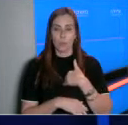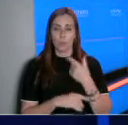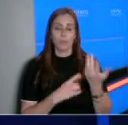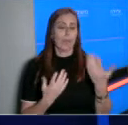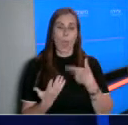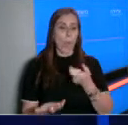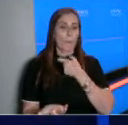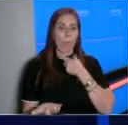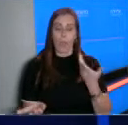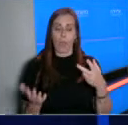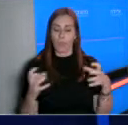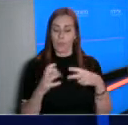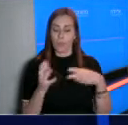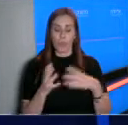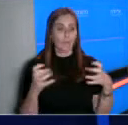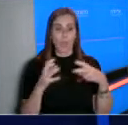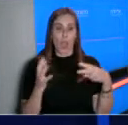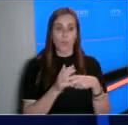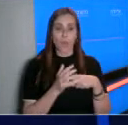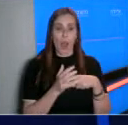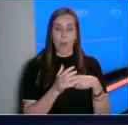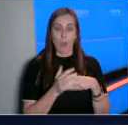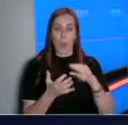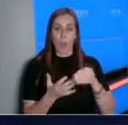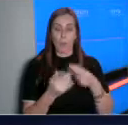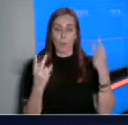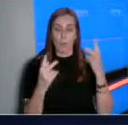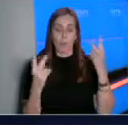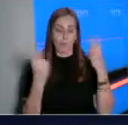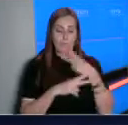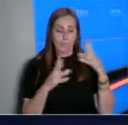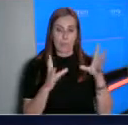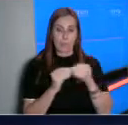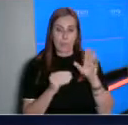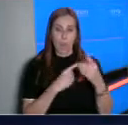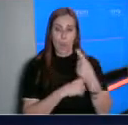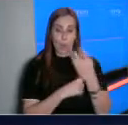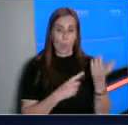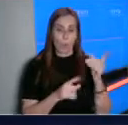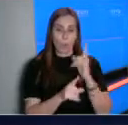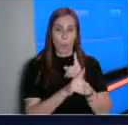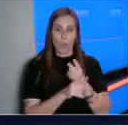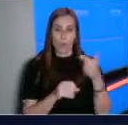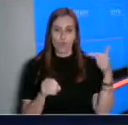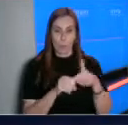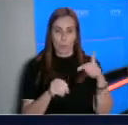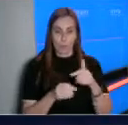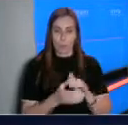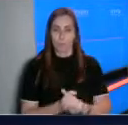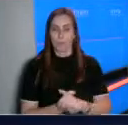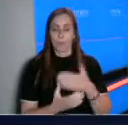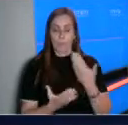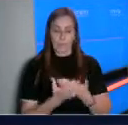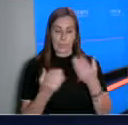לקוחות שבועים של חברת החשמל, וחברת החשמל חתומה מול חוזה גם כביכול כלקוח שבוי, מול אותו מתווה